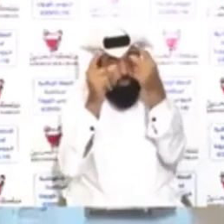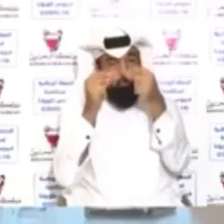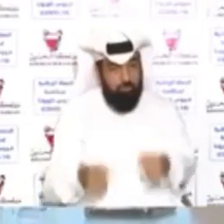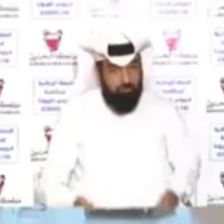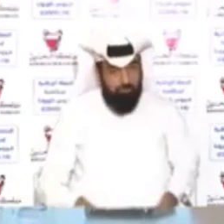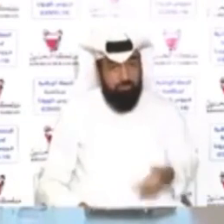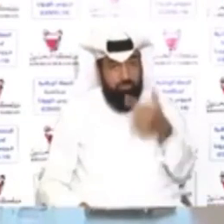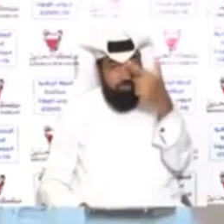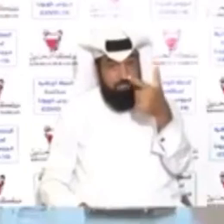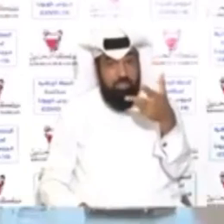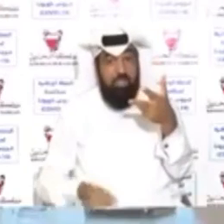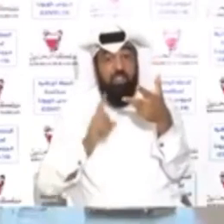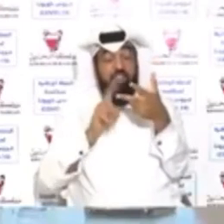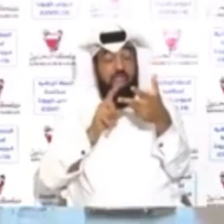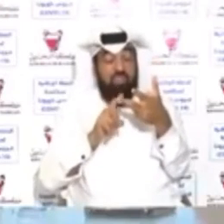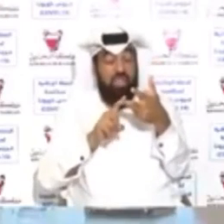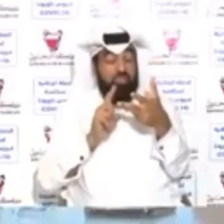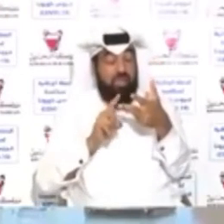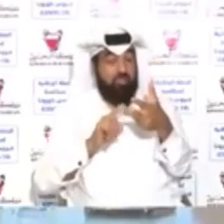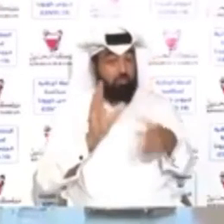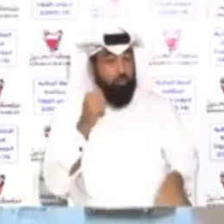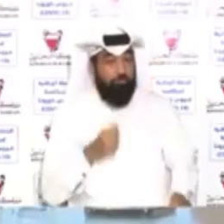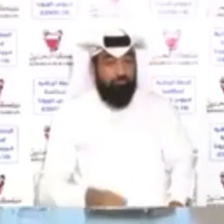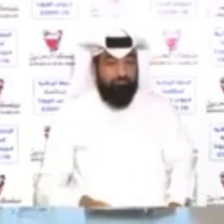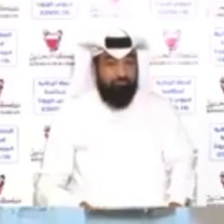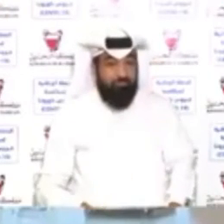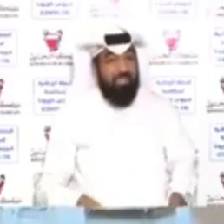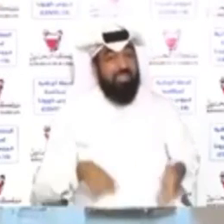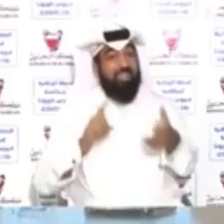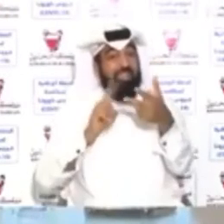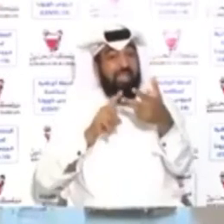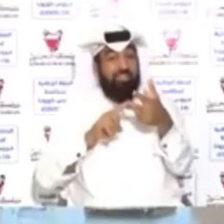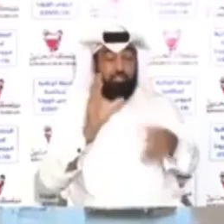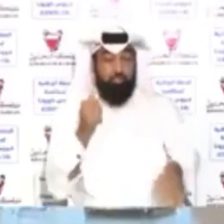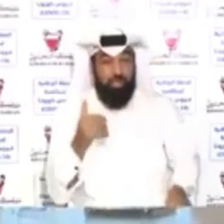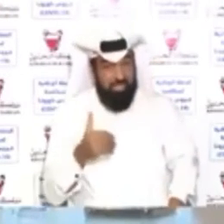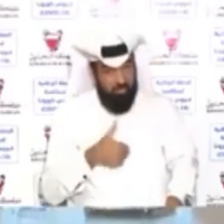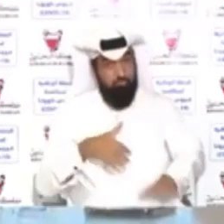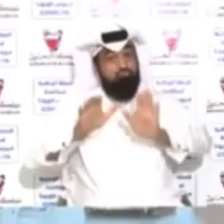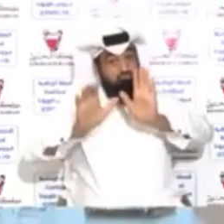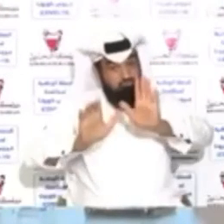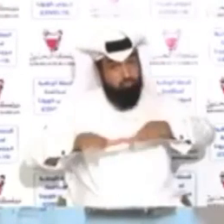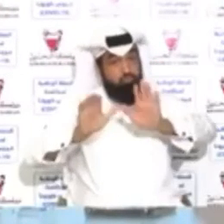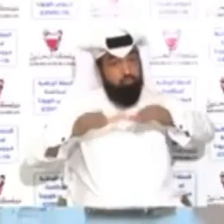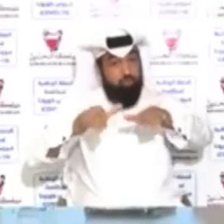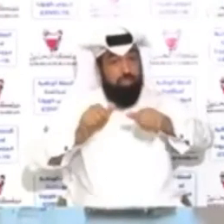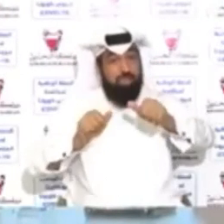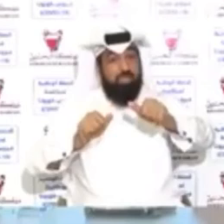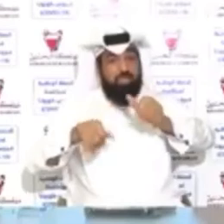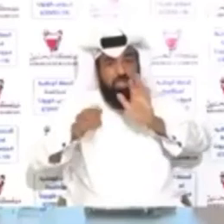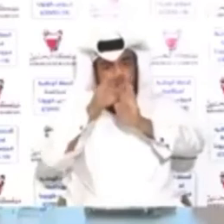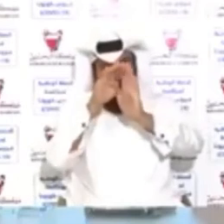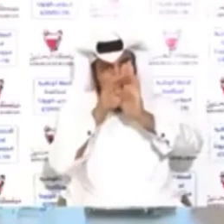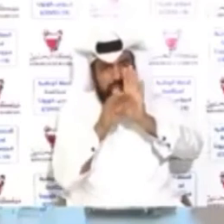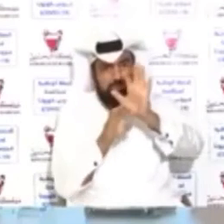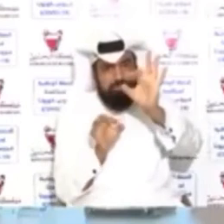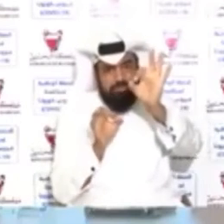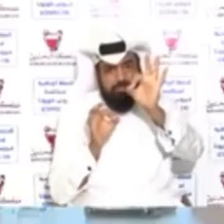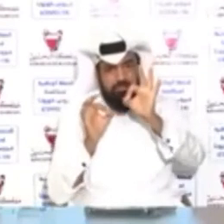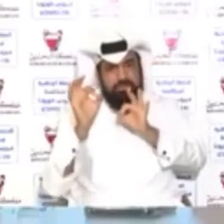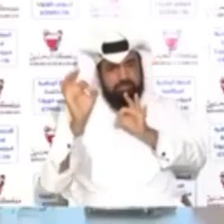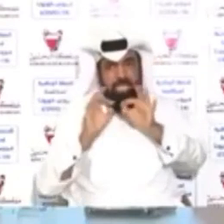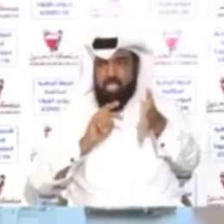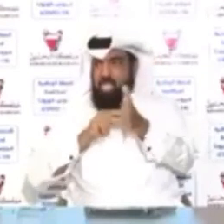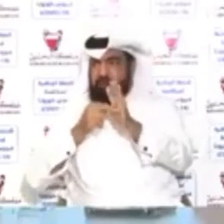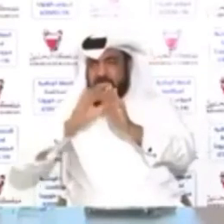طبعا الشيء المهم اللي تم تحديثه انه وضعنا آلية لعملية دخول المرضى